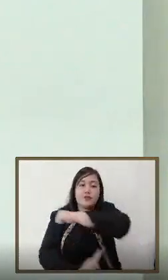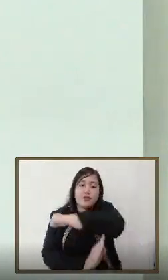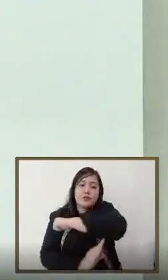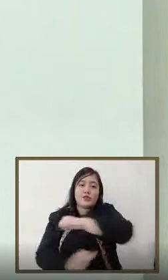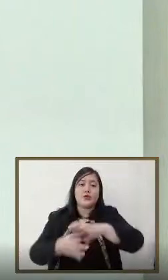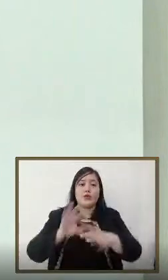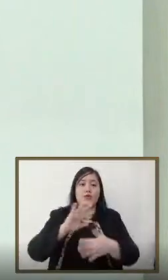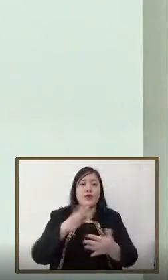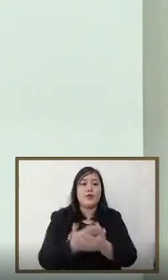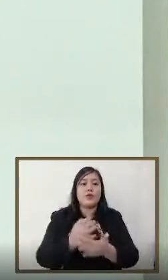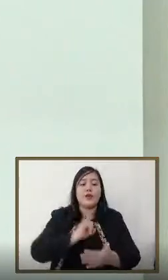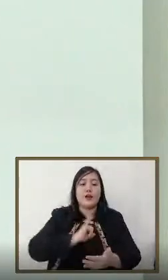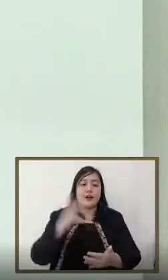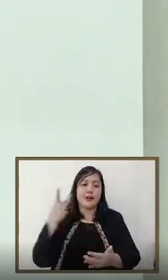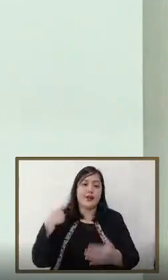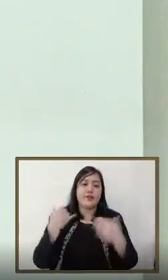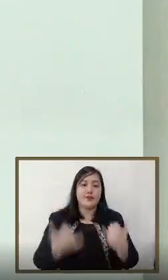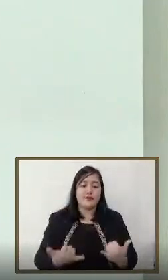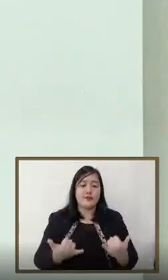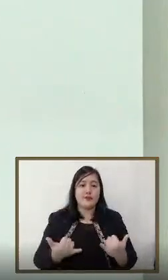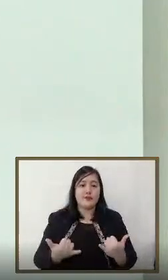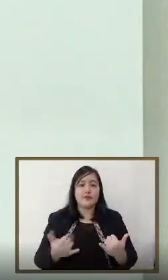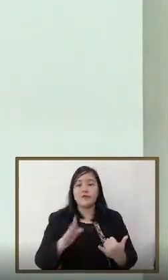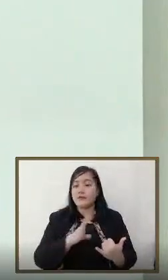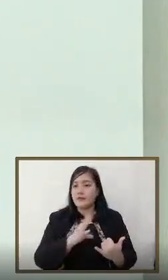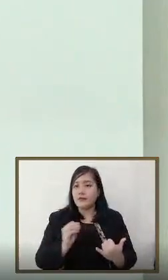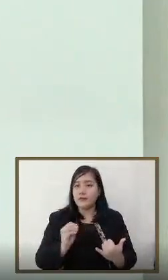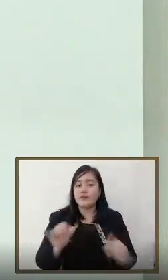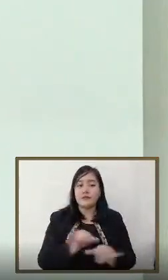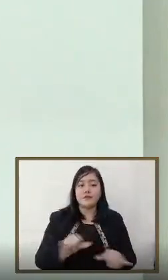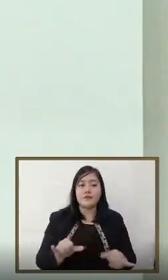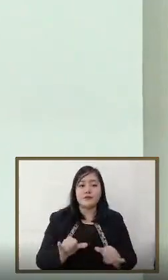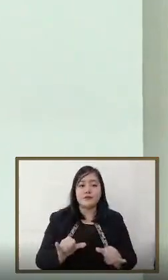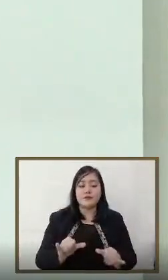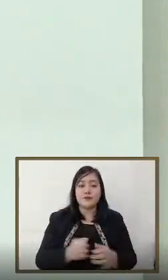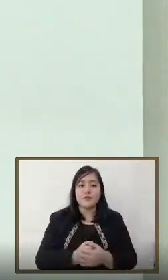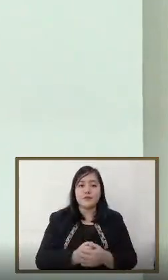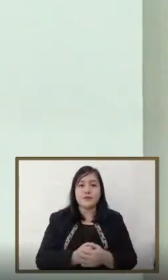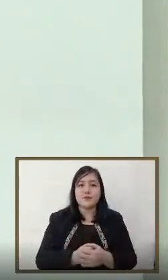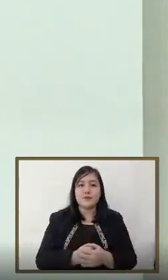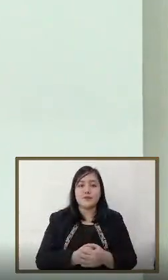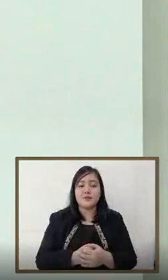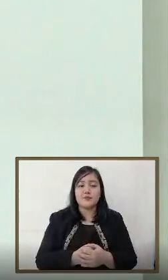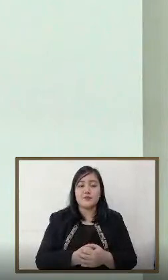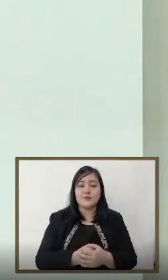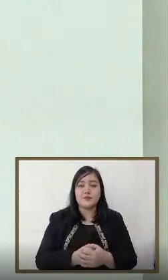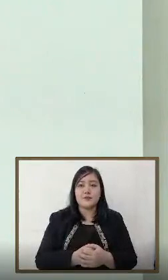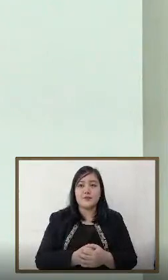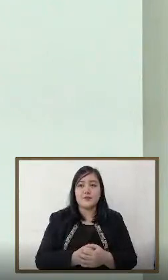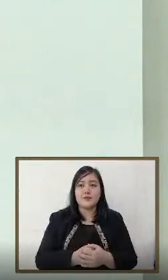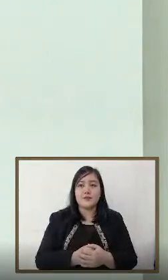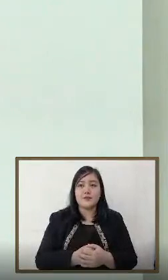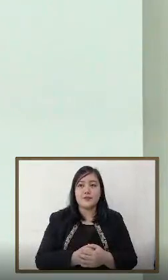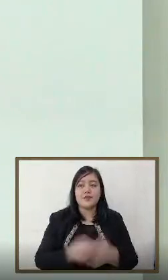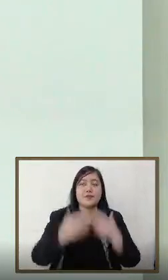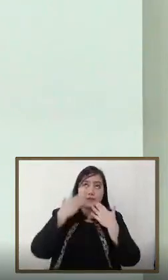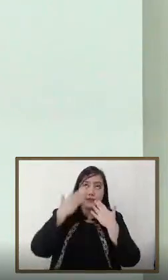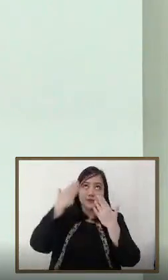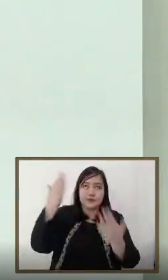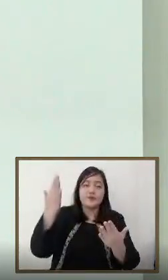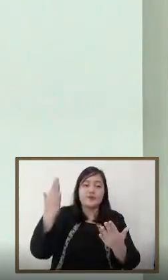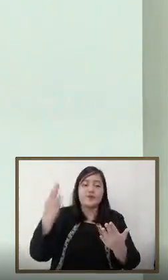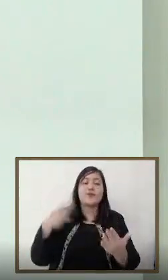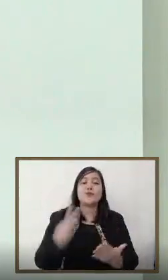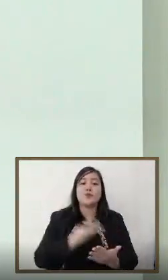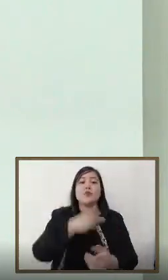ako ngayon. At alam ko pong kagaya ko, ganun din po sa inyo. Sobrang salamat sa Panginoon na meron tayong assurance of salvation.